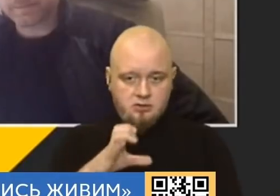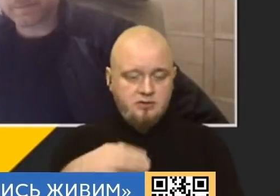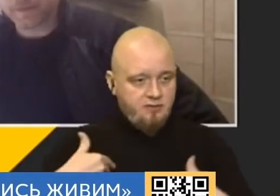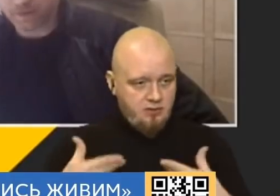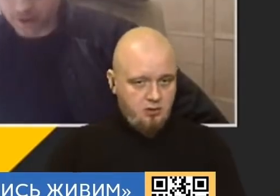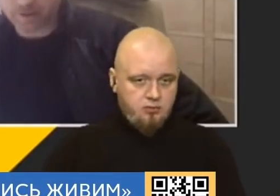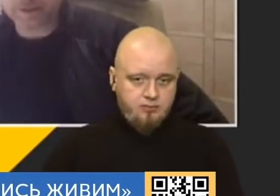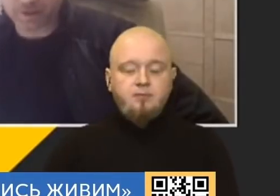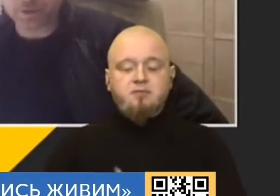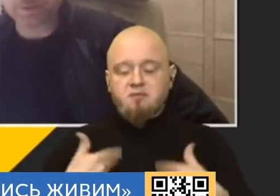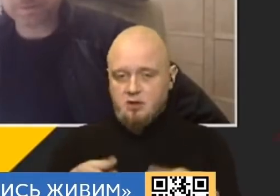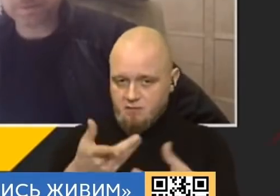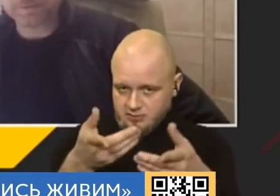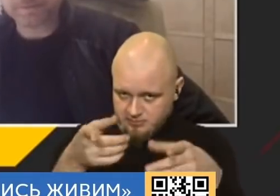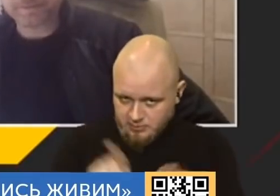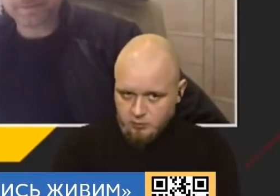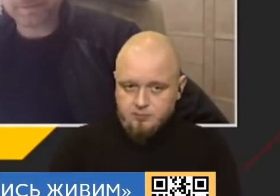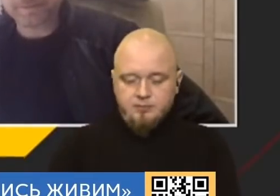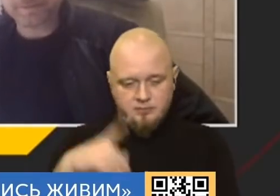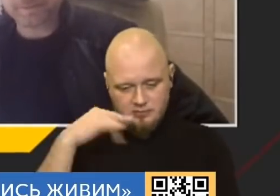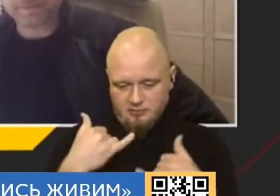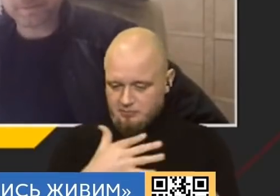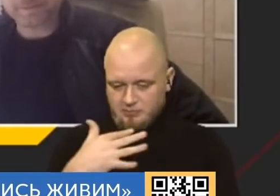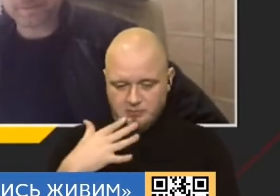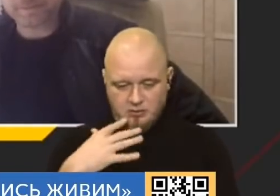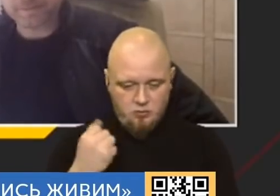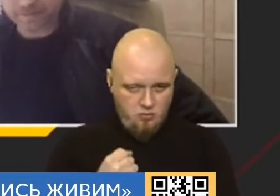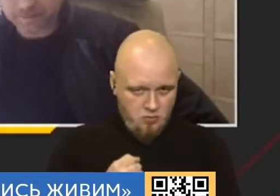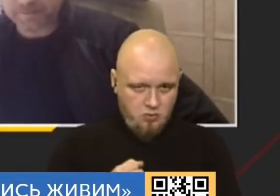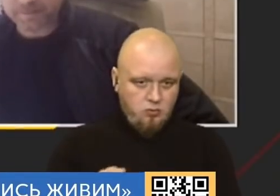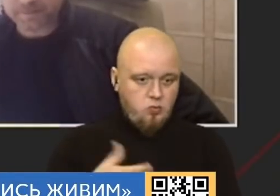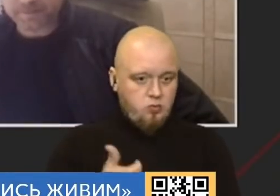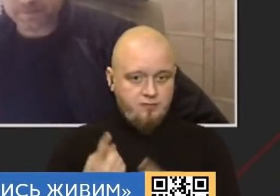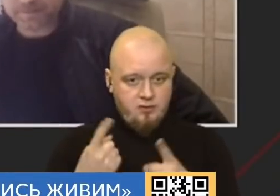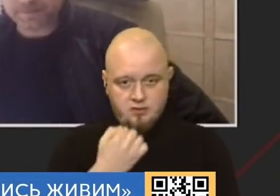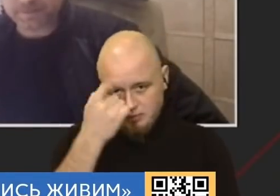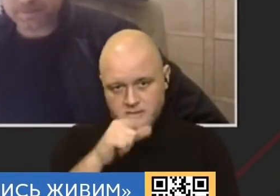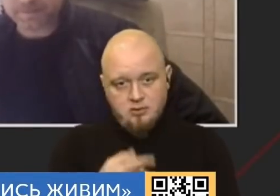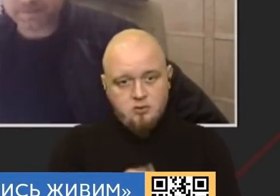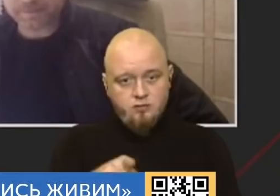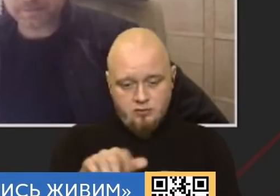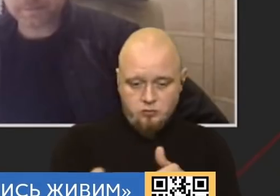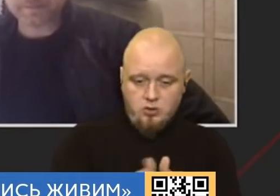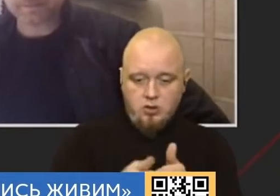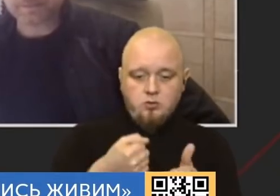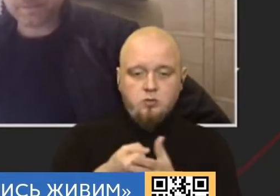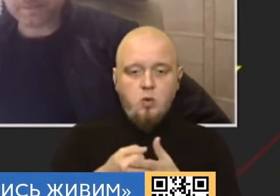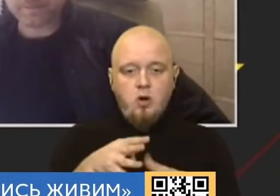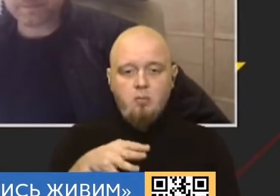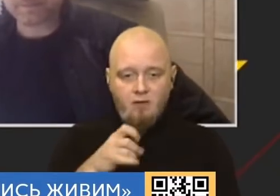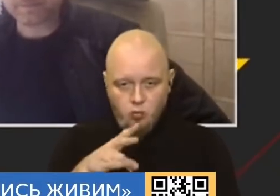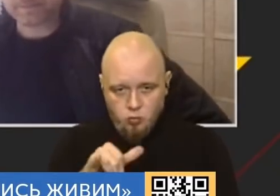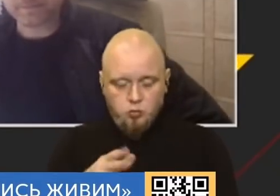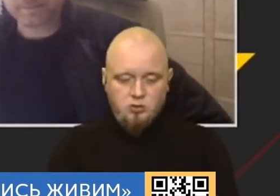вітаю вас. Вітаю вас також. Знаю, що зараз багато у вас роботи, тому дуже велика вам дяка за те, що ви доєдналися до